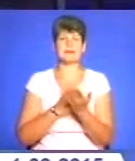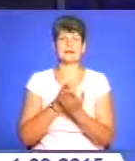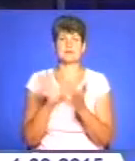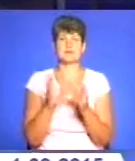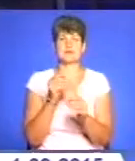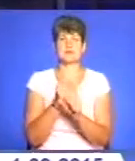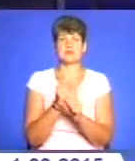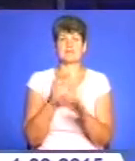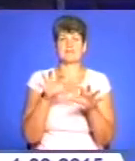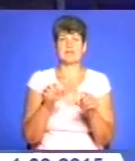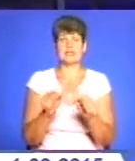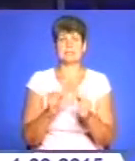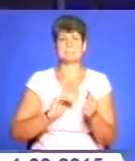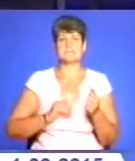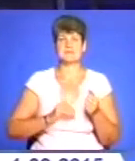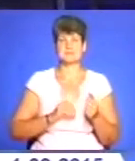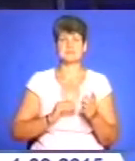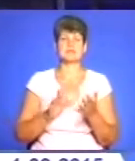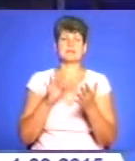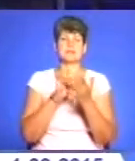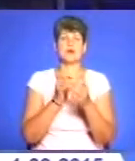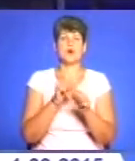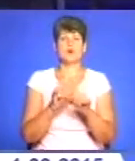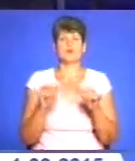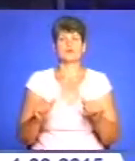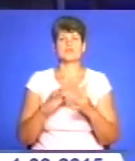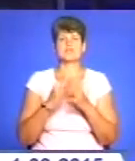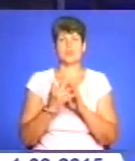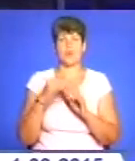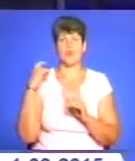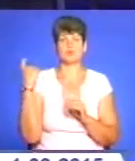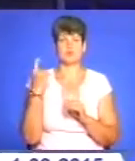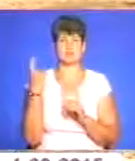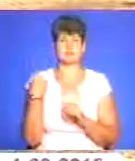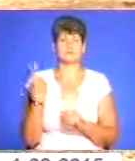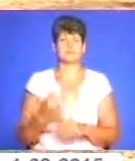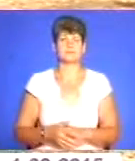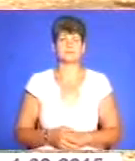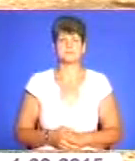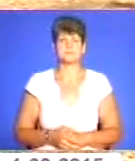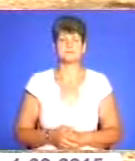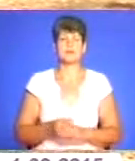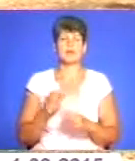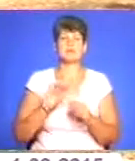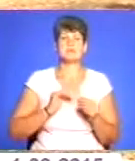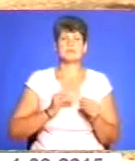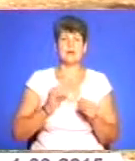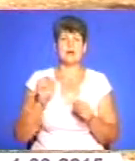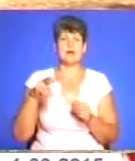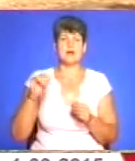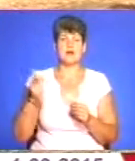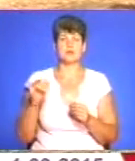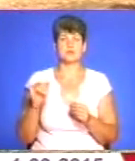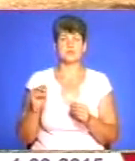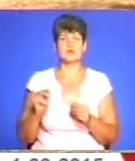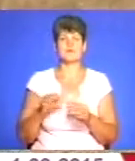між владою і підприємцями та стратегію розвитку сільського господарства у краї. Підприємство «Альгаучо» вирощує